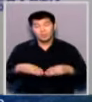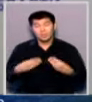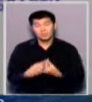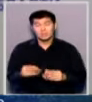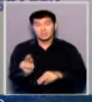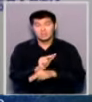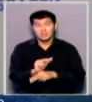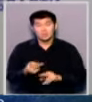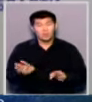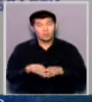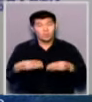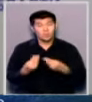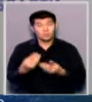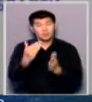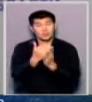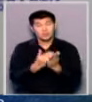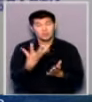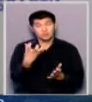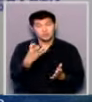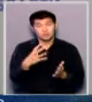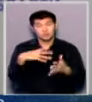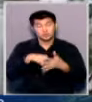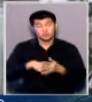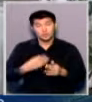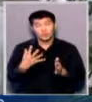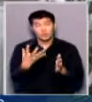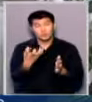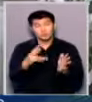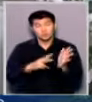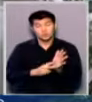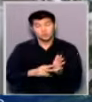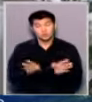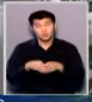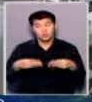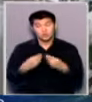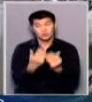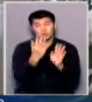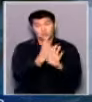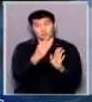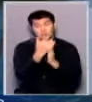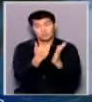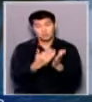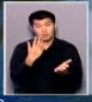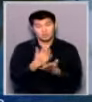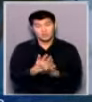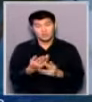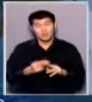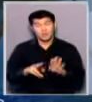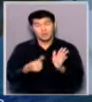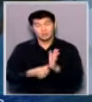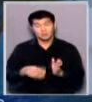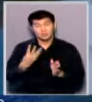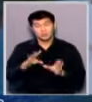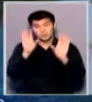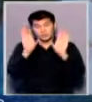бала тәрбиелеп отырған отбасылардың 500-ге жуық отбасы, қазір 508 мен қателеспесем, бізде тізімде тұр. Осы 64-ші қаулы бойынша